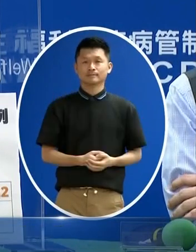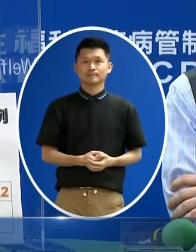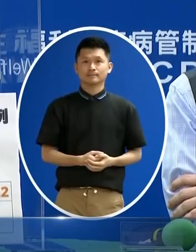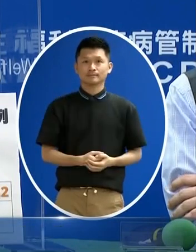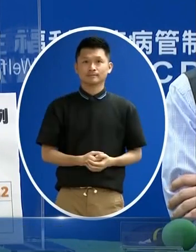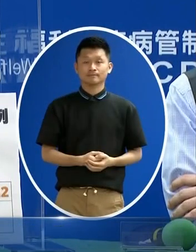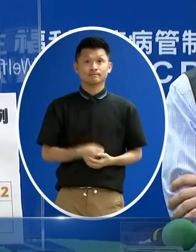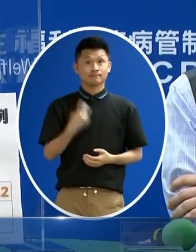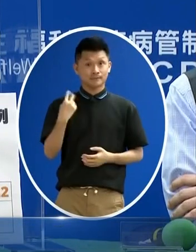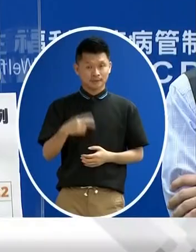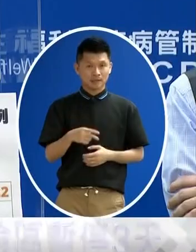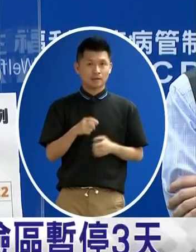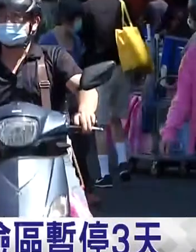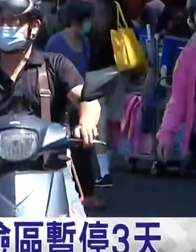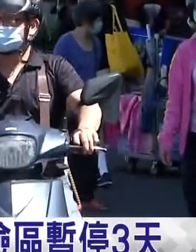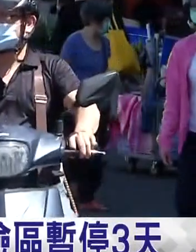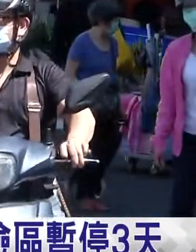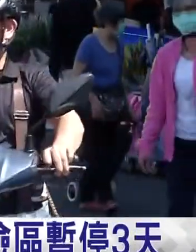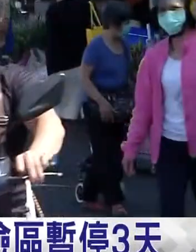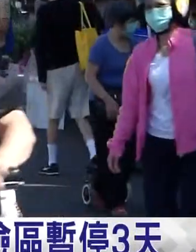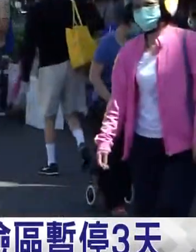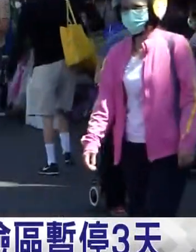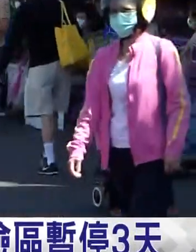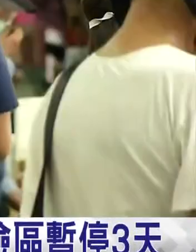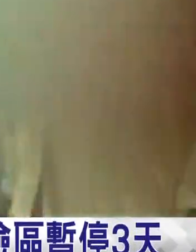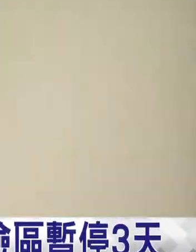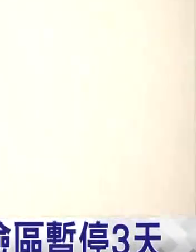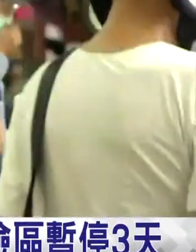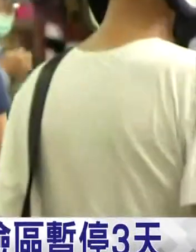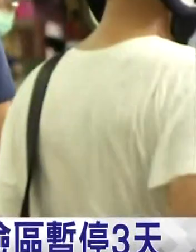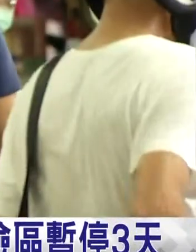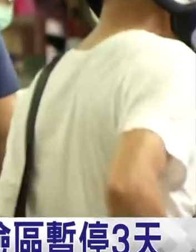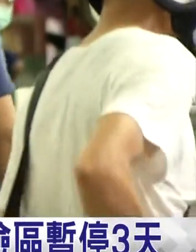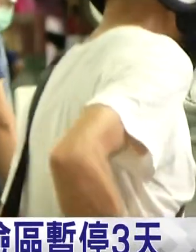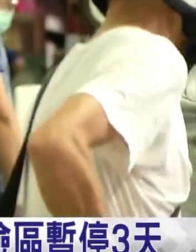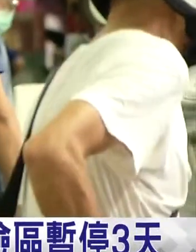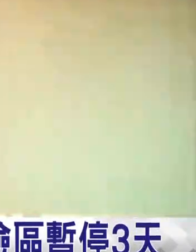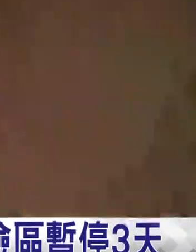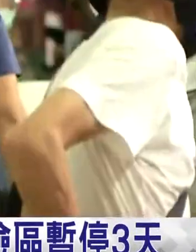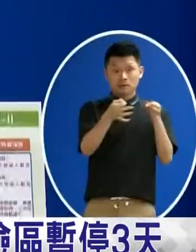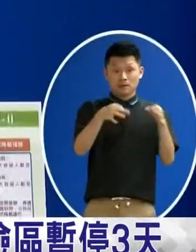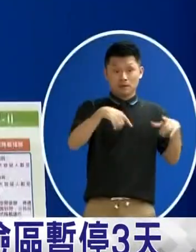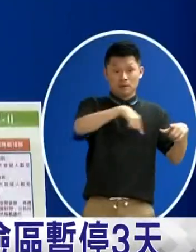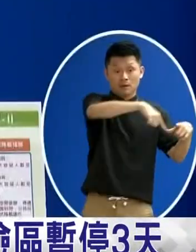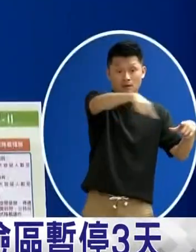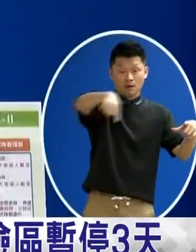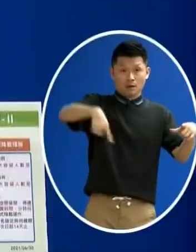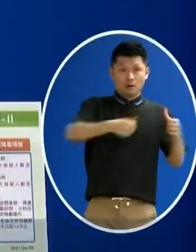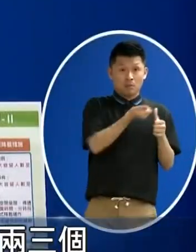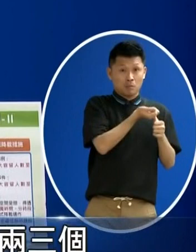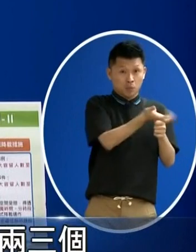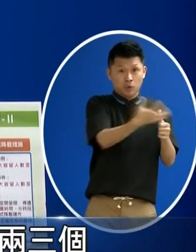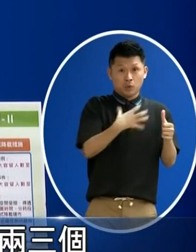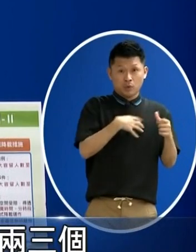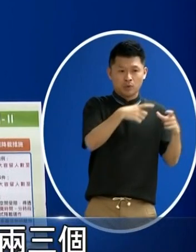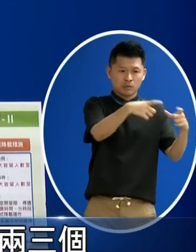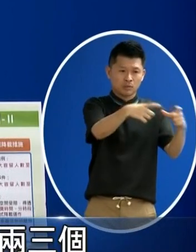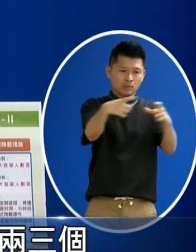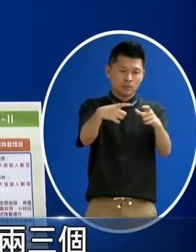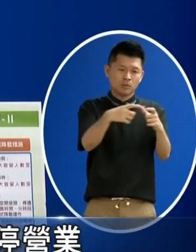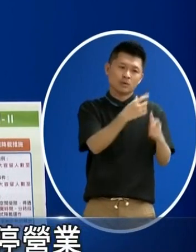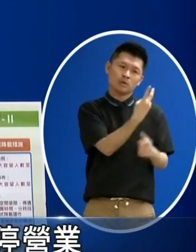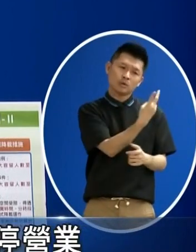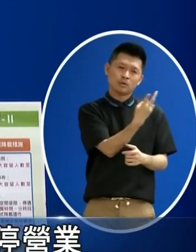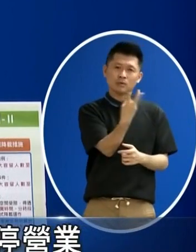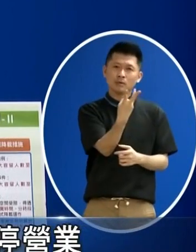展开了，而且展开一阵子了。 本农报群聚指挥中心也公布批发市场防疫指引。 热区的风险区域就只有